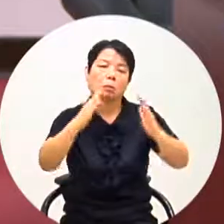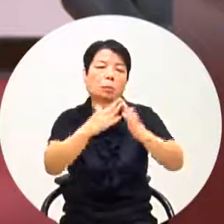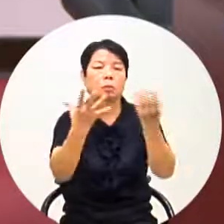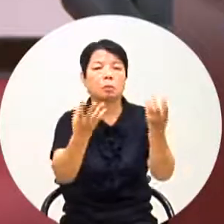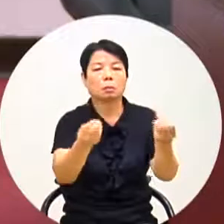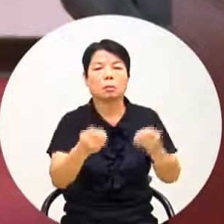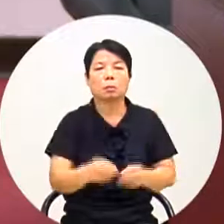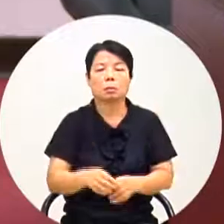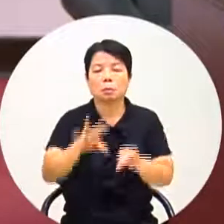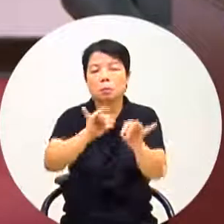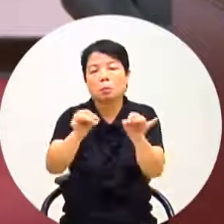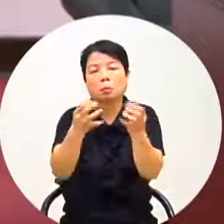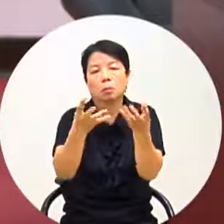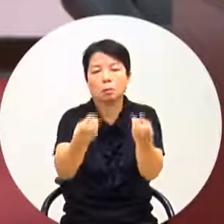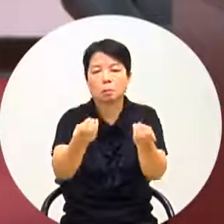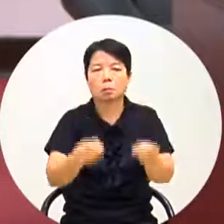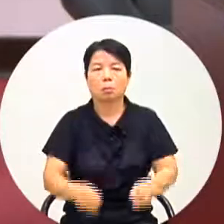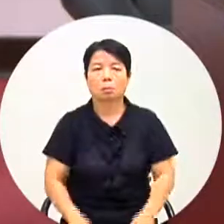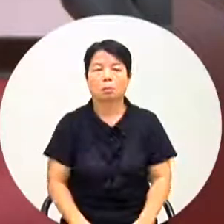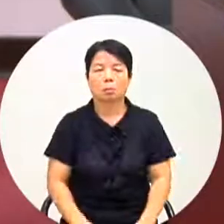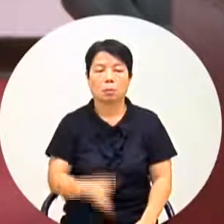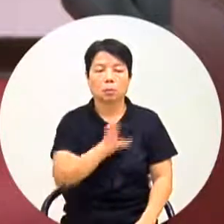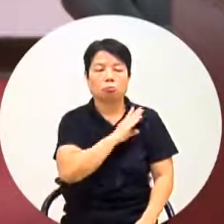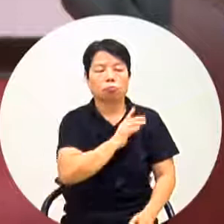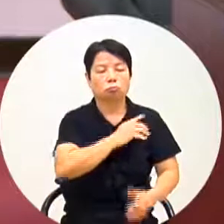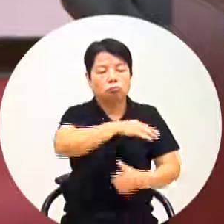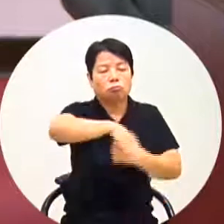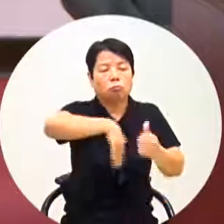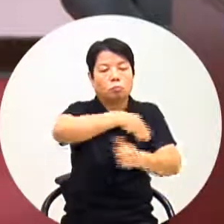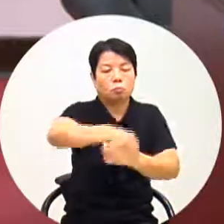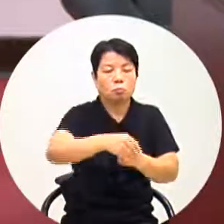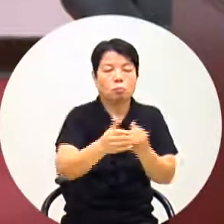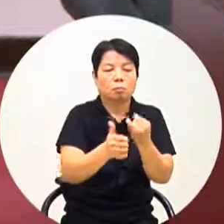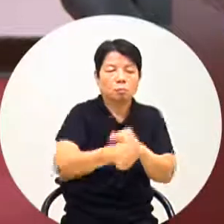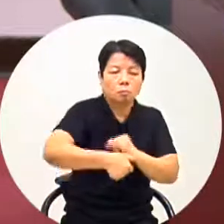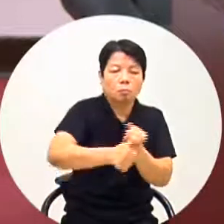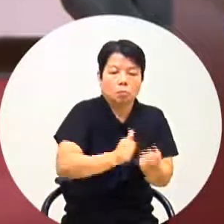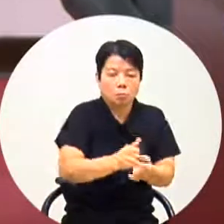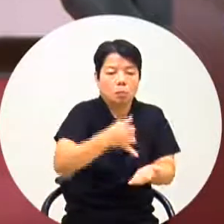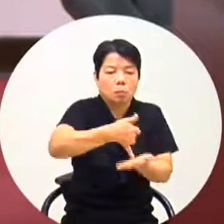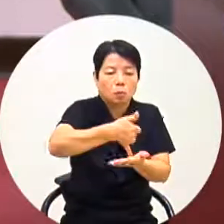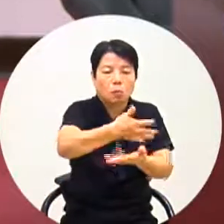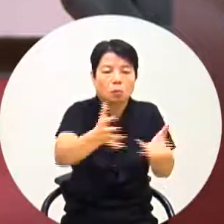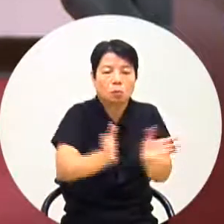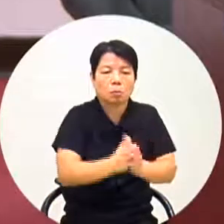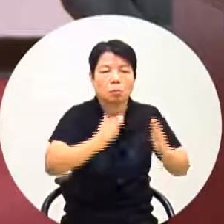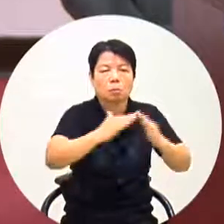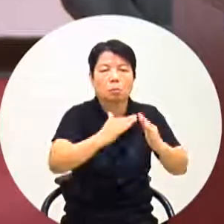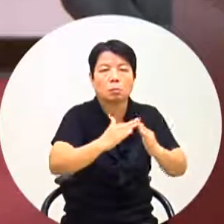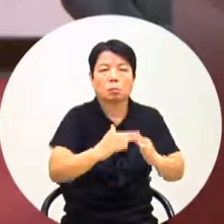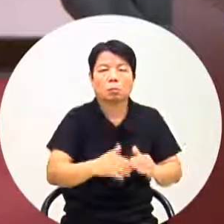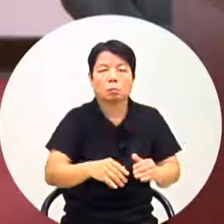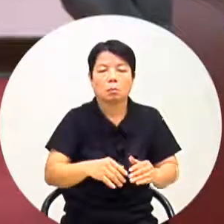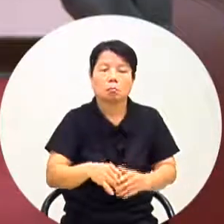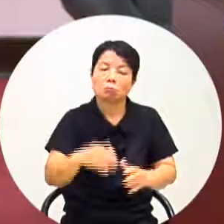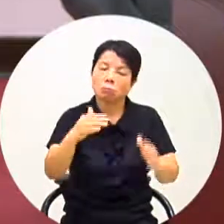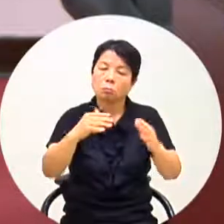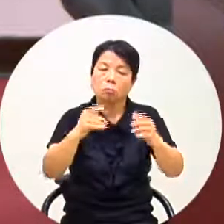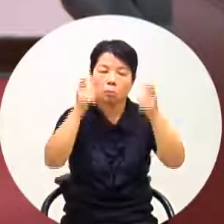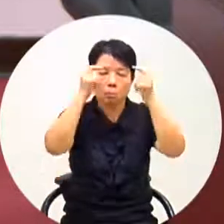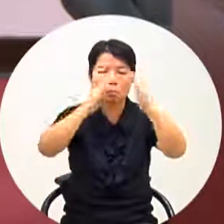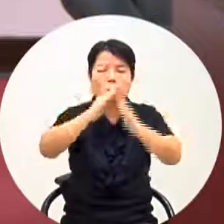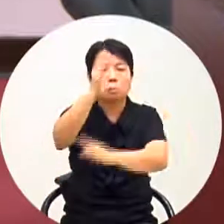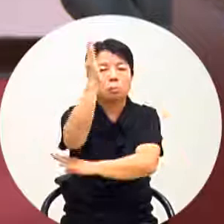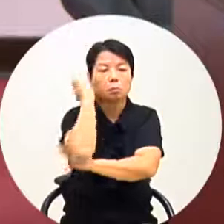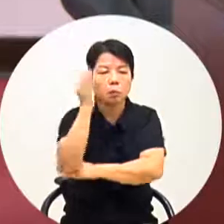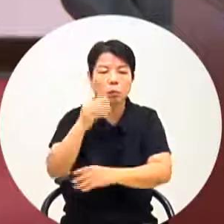地，甚至他是独居哈，单亲啊，弱势家庭，我们政府又如何去安置这